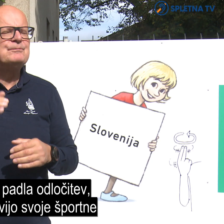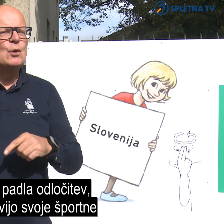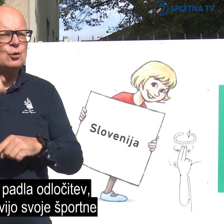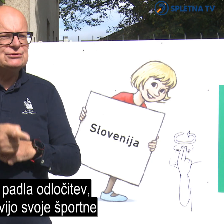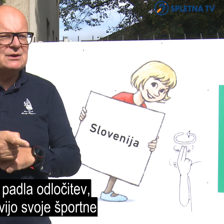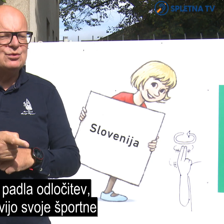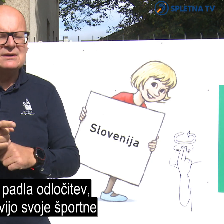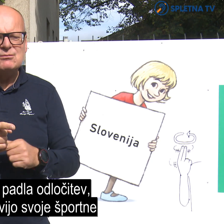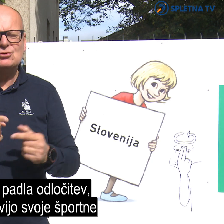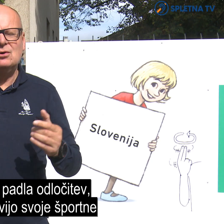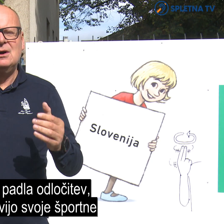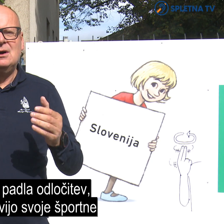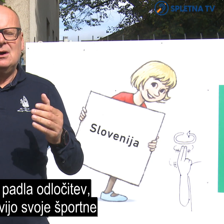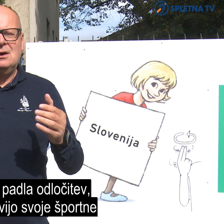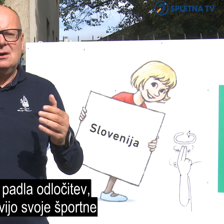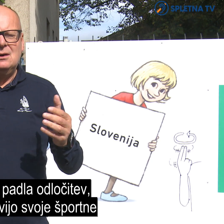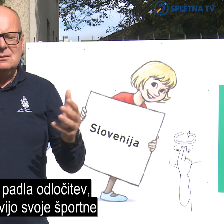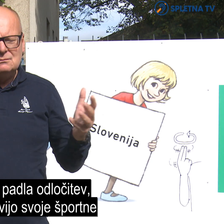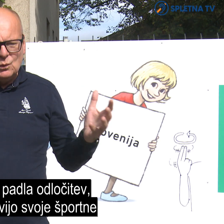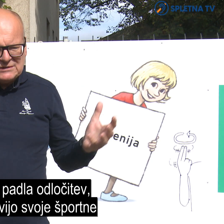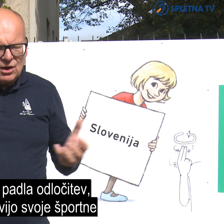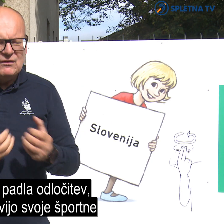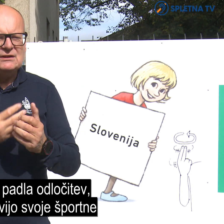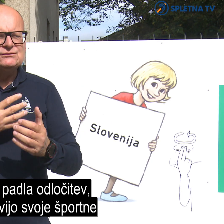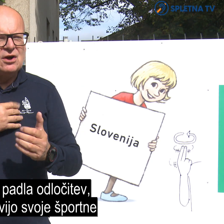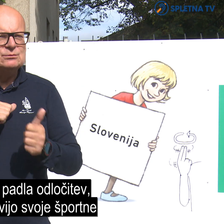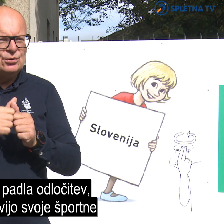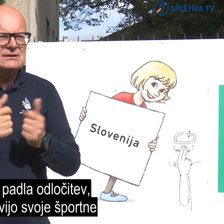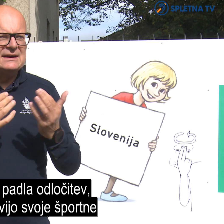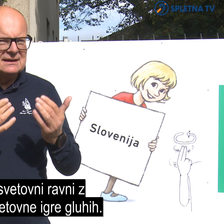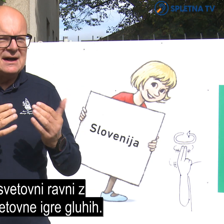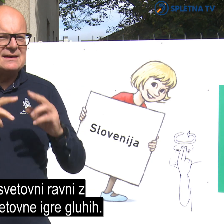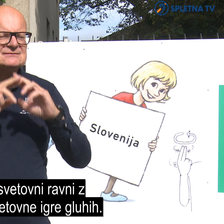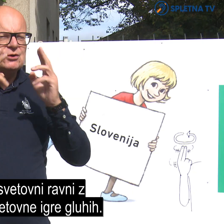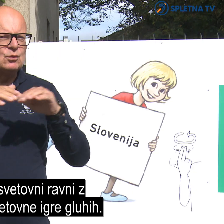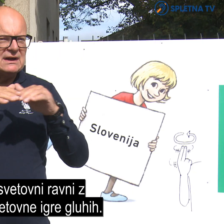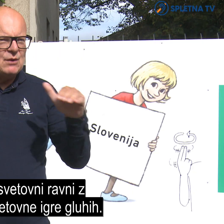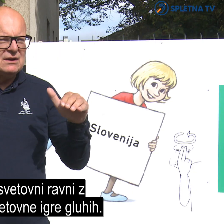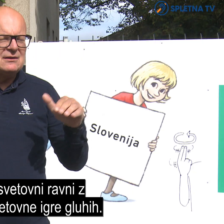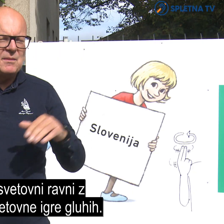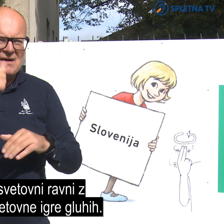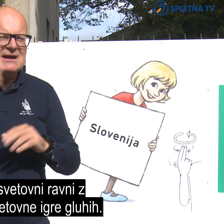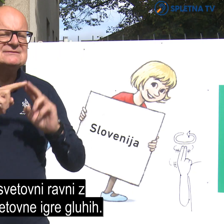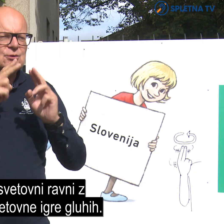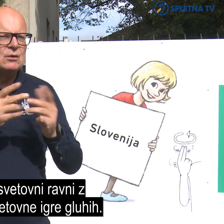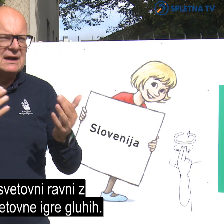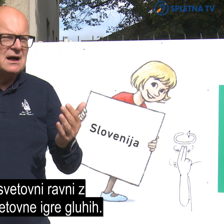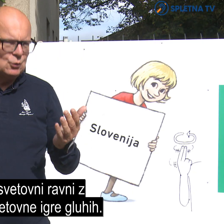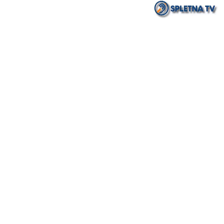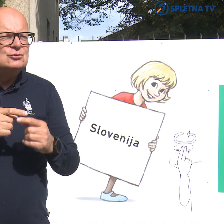Takrat je padla odločitev, da ustanovijo svoje športne igre na svetovni ravni z imenom Svetovne igre